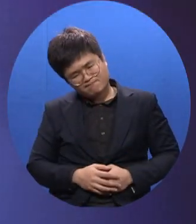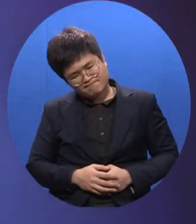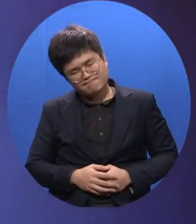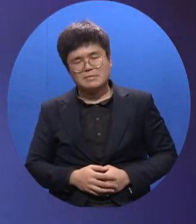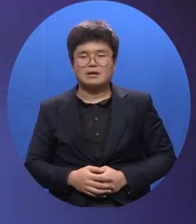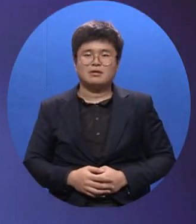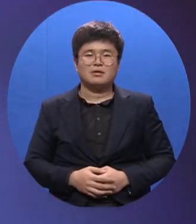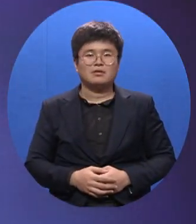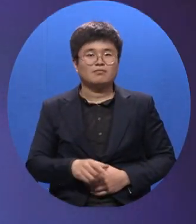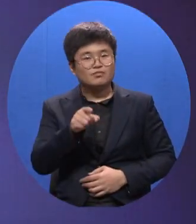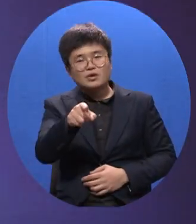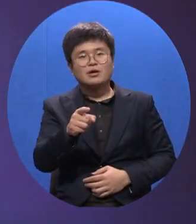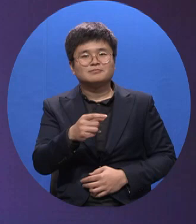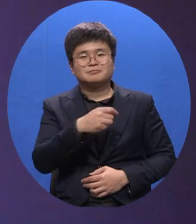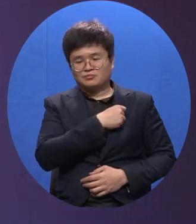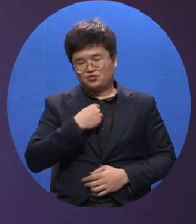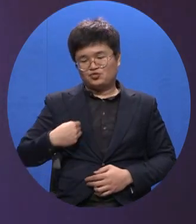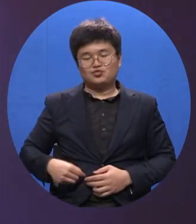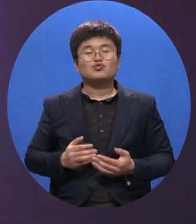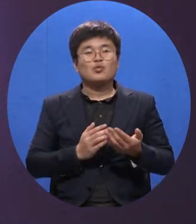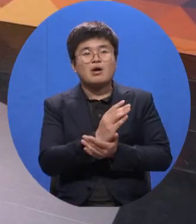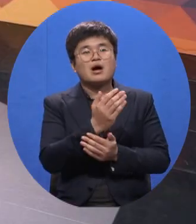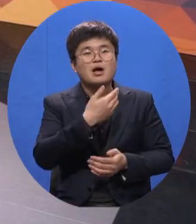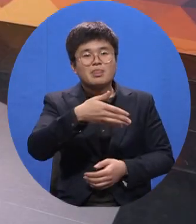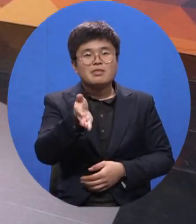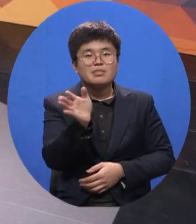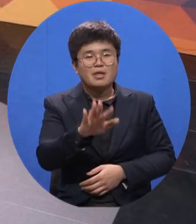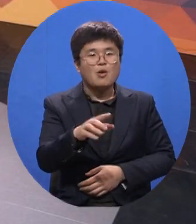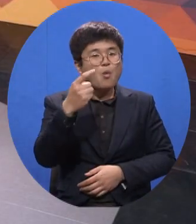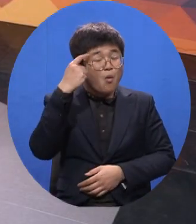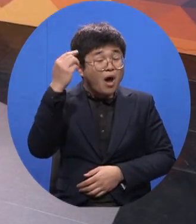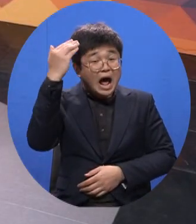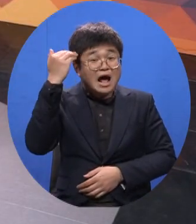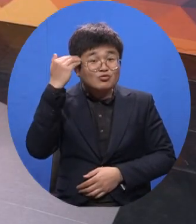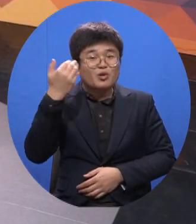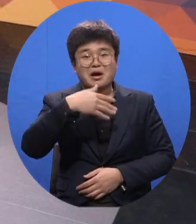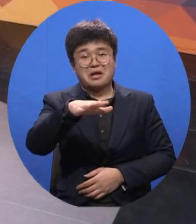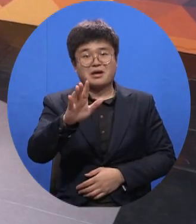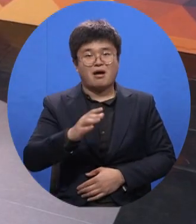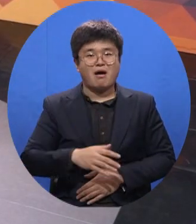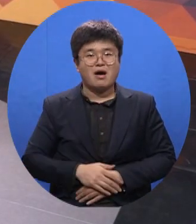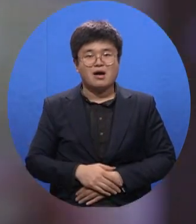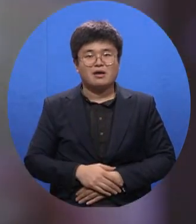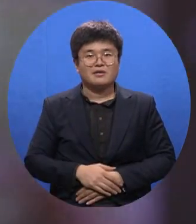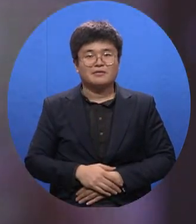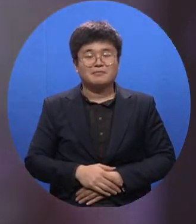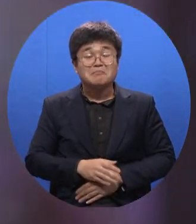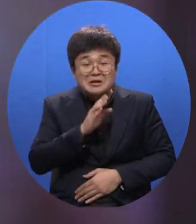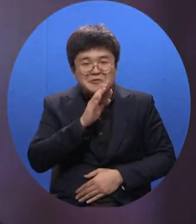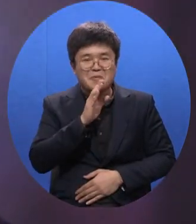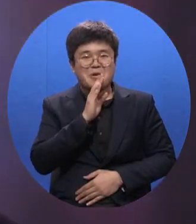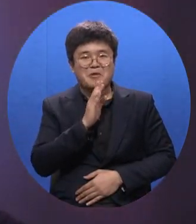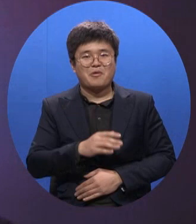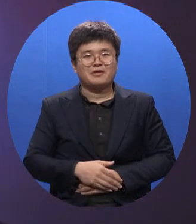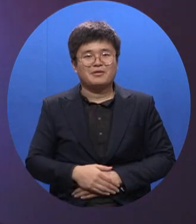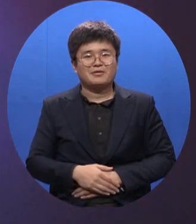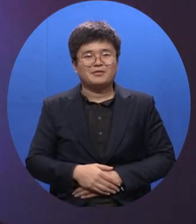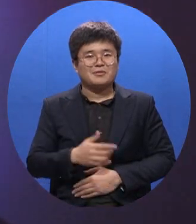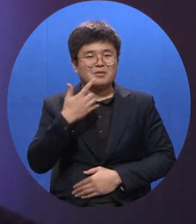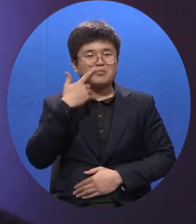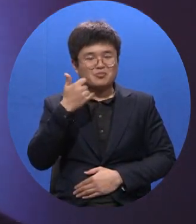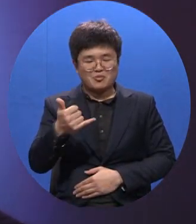중문과 나왔는데 한국의 왜 거 아냐 에 그리고 진짜 캐처 어 그러니까 부모님 관정